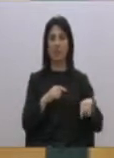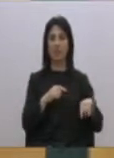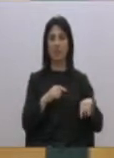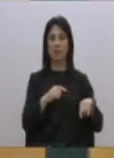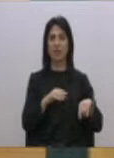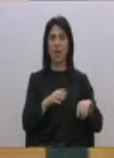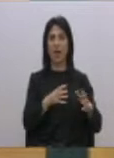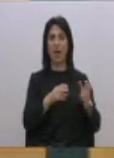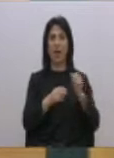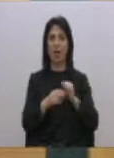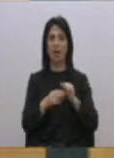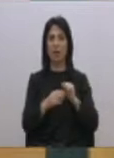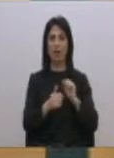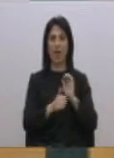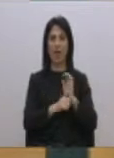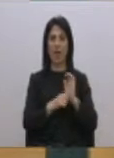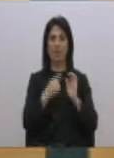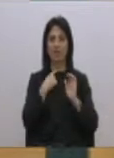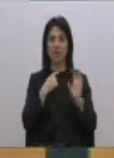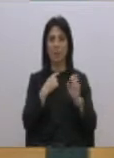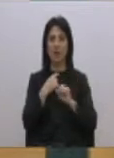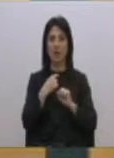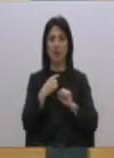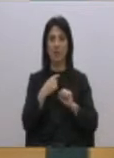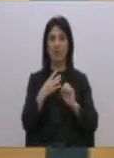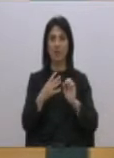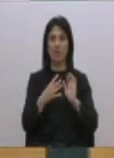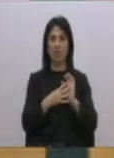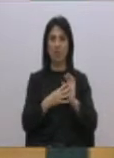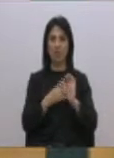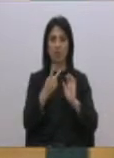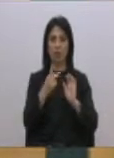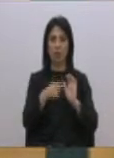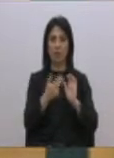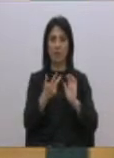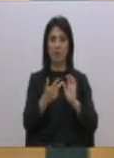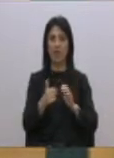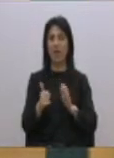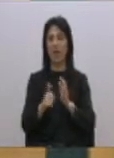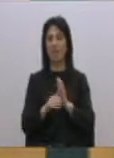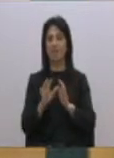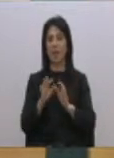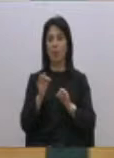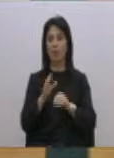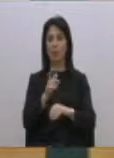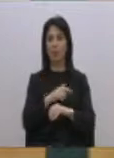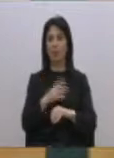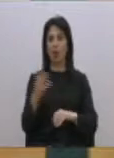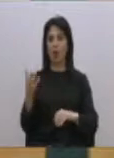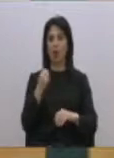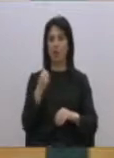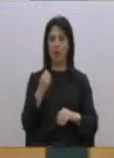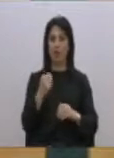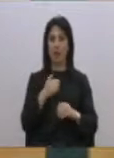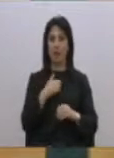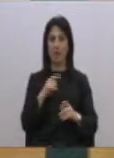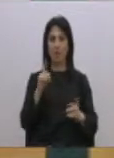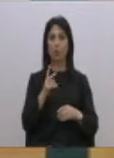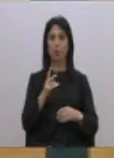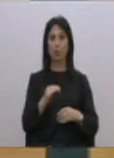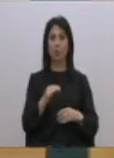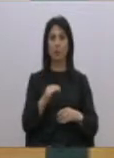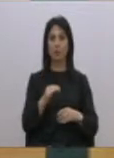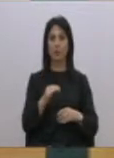წევრიდან აიღოთ 6 ხმა, 9/2/3 და 6 არამოსამართლე წევრიდან აიღოთ 4 ხმა. და შესაბამისად,